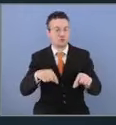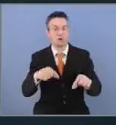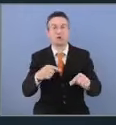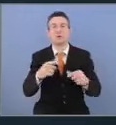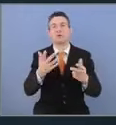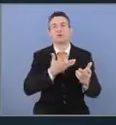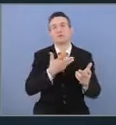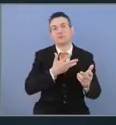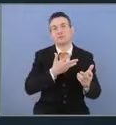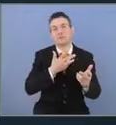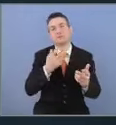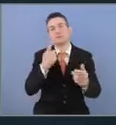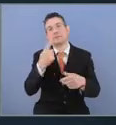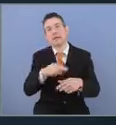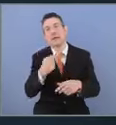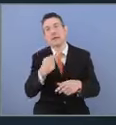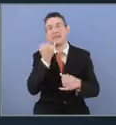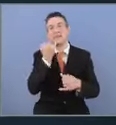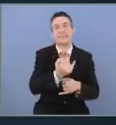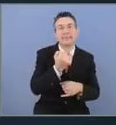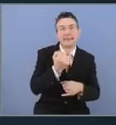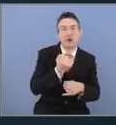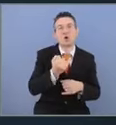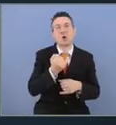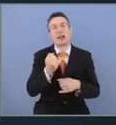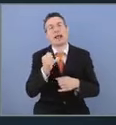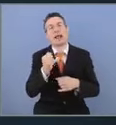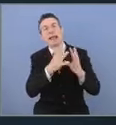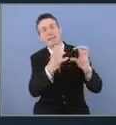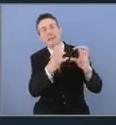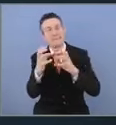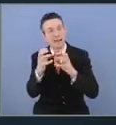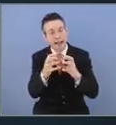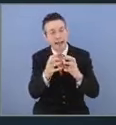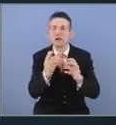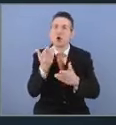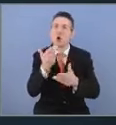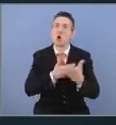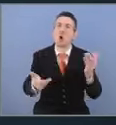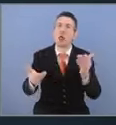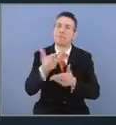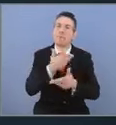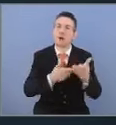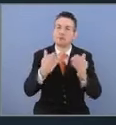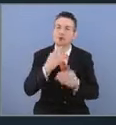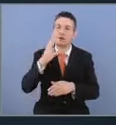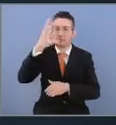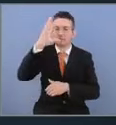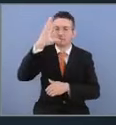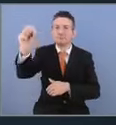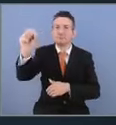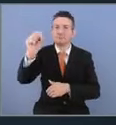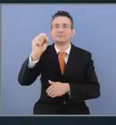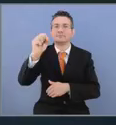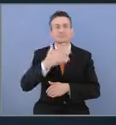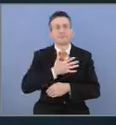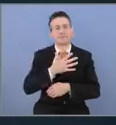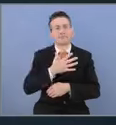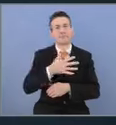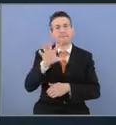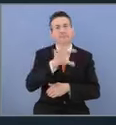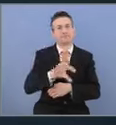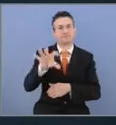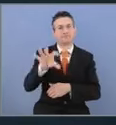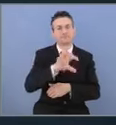in collaborazione con una università della nostra regione. Lazio Innova